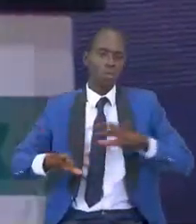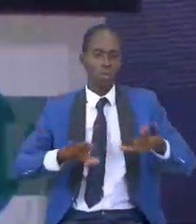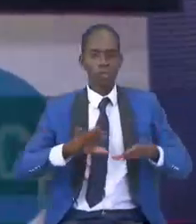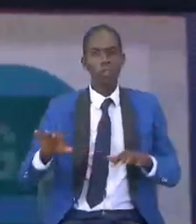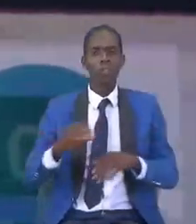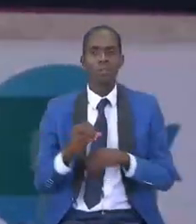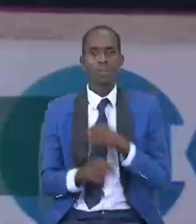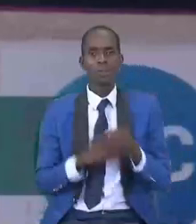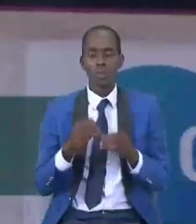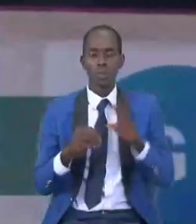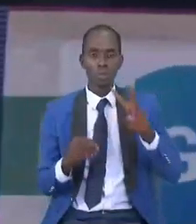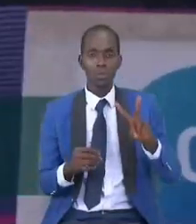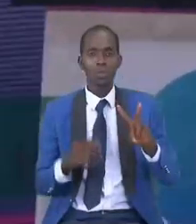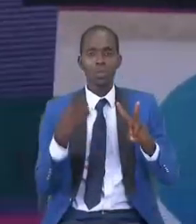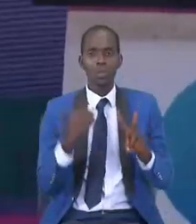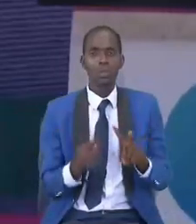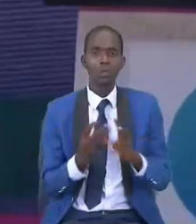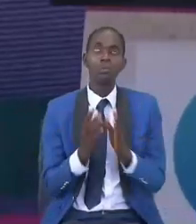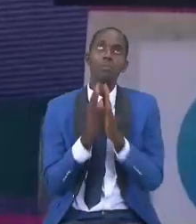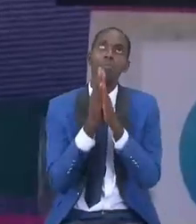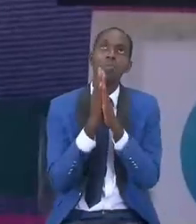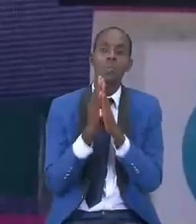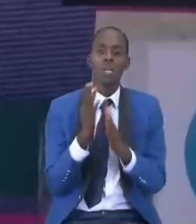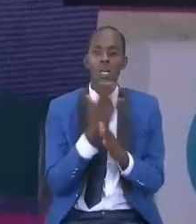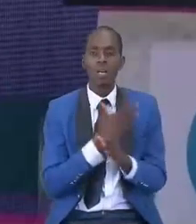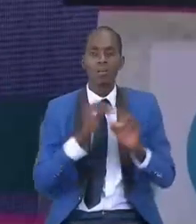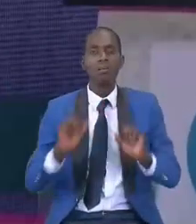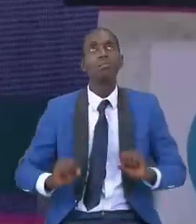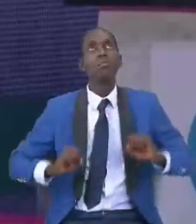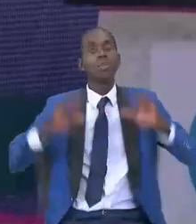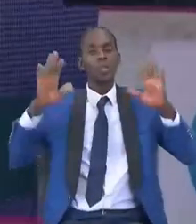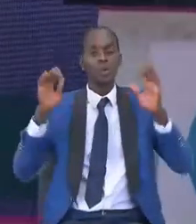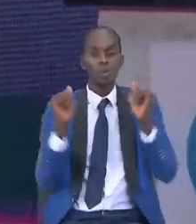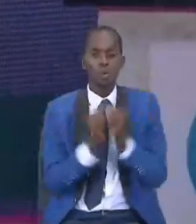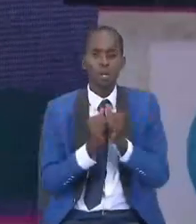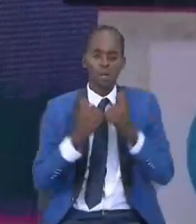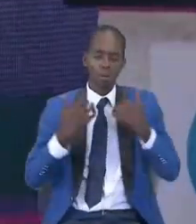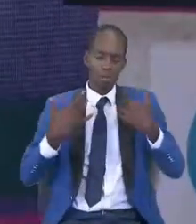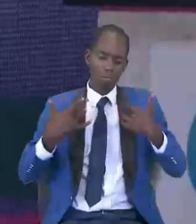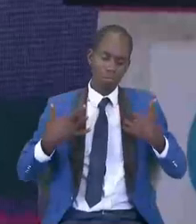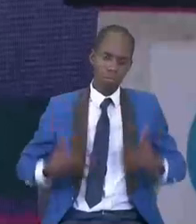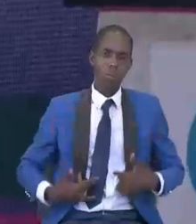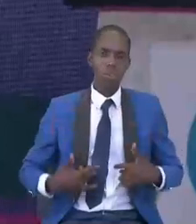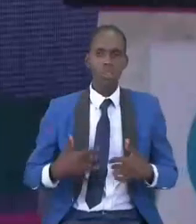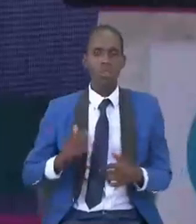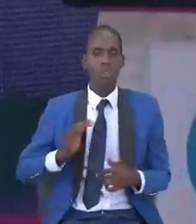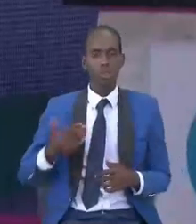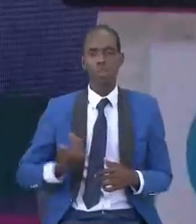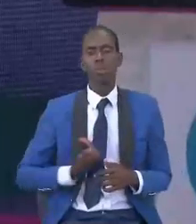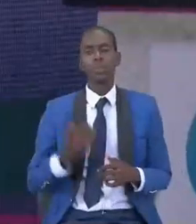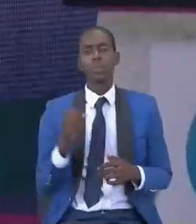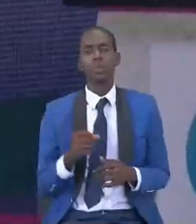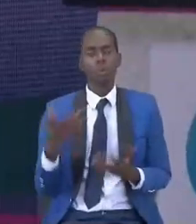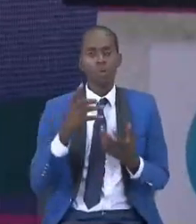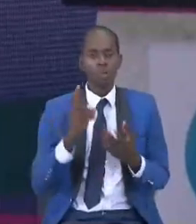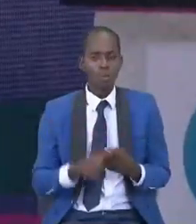la supplication et soumission avec les âmes désespérées. Ils étaient désespérés. Ils voulaient chercher une solution